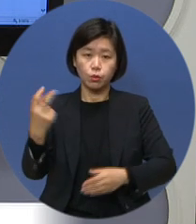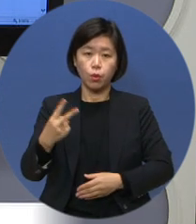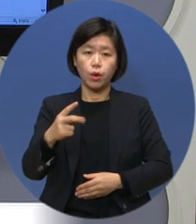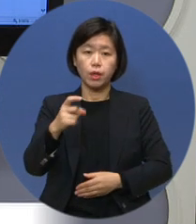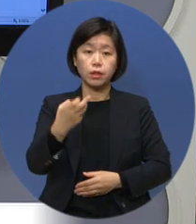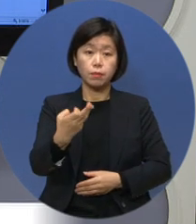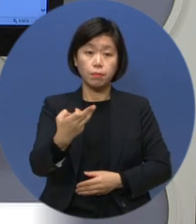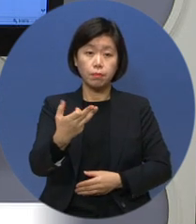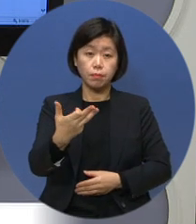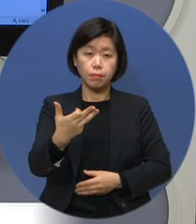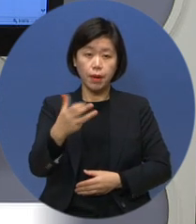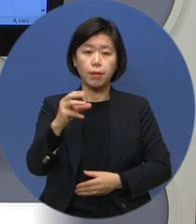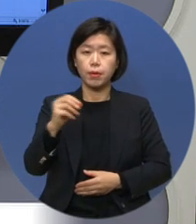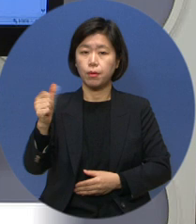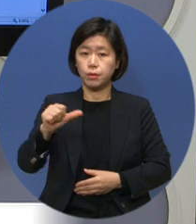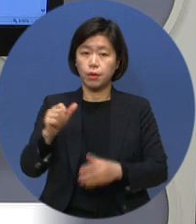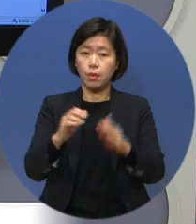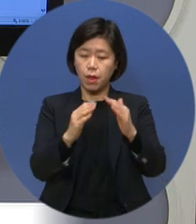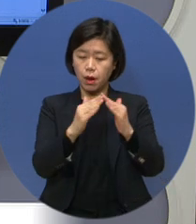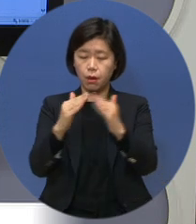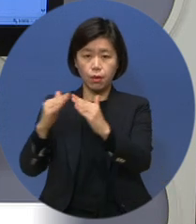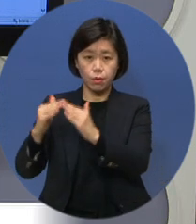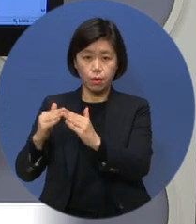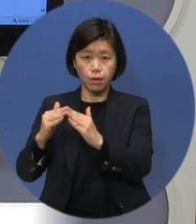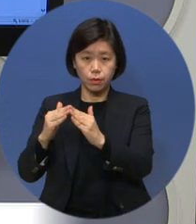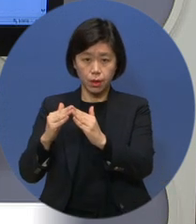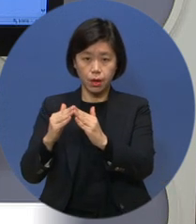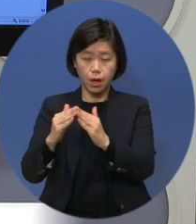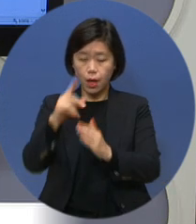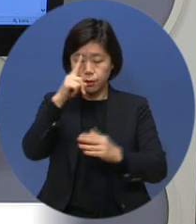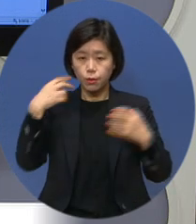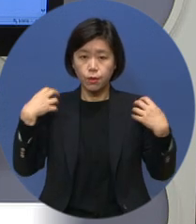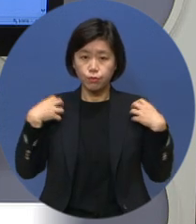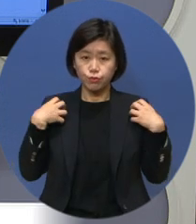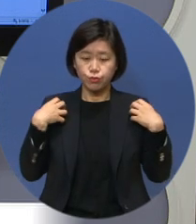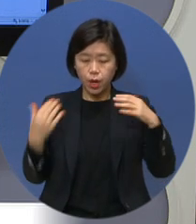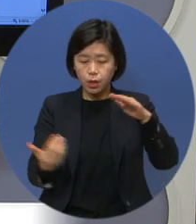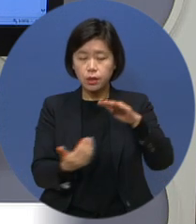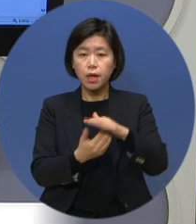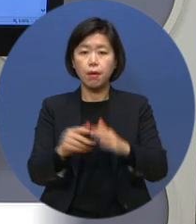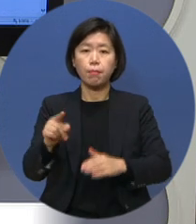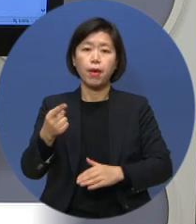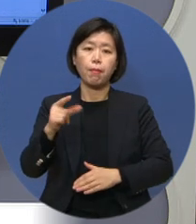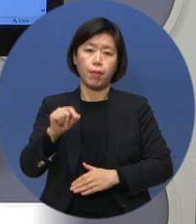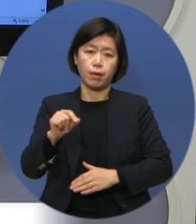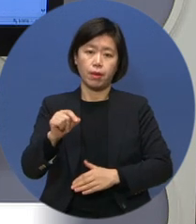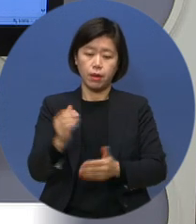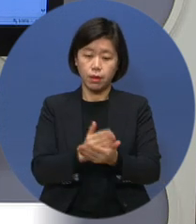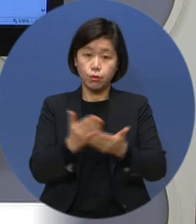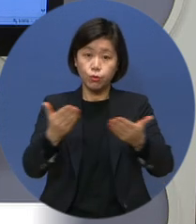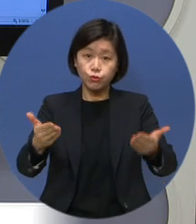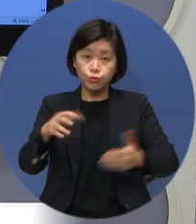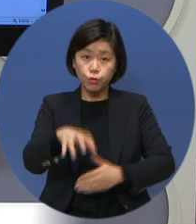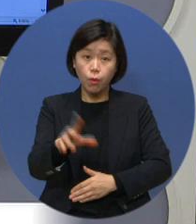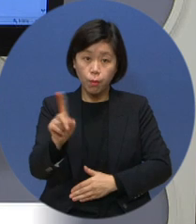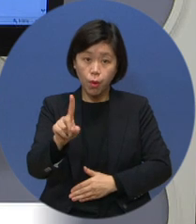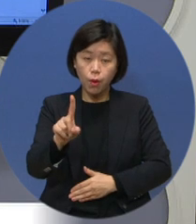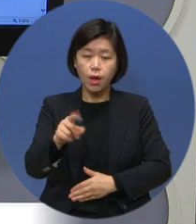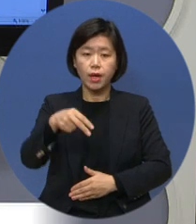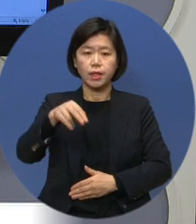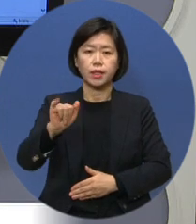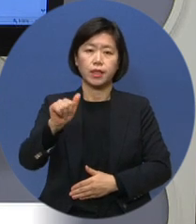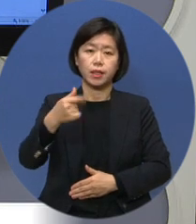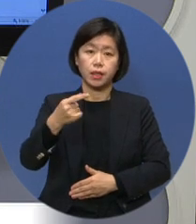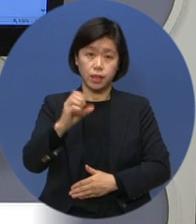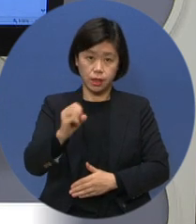가구당 최대 100만원의 정부 긴급 재난 지원금을 지급한 시흥시 관내 에서 확인된 한 수레